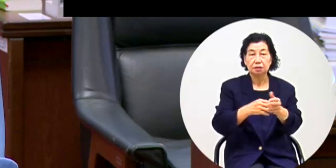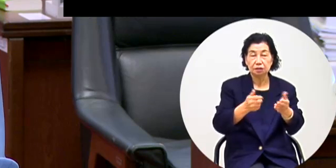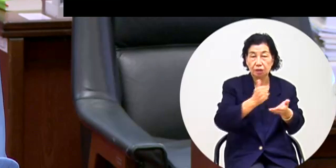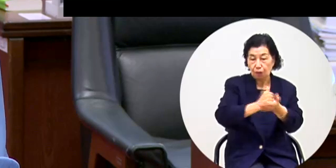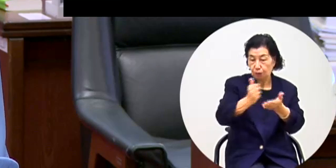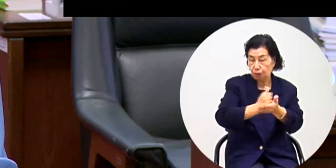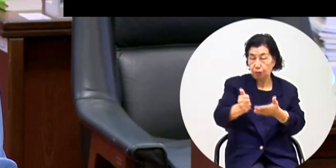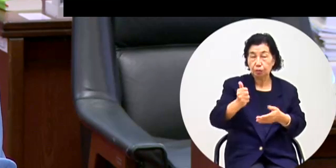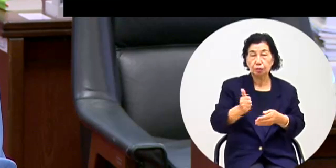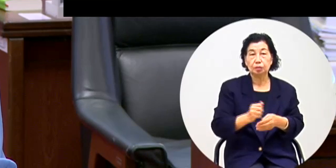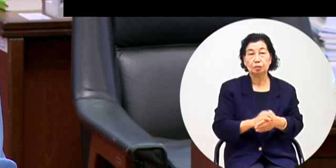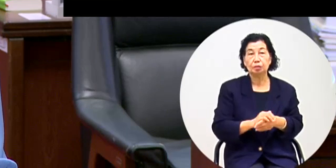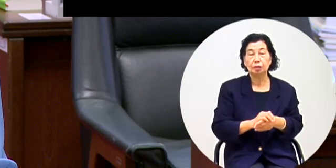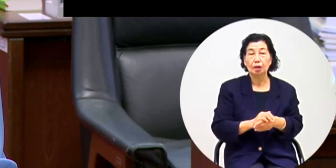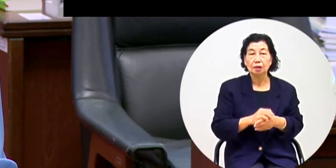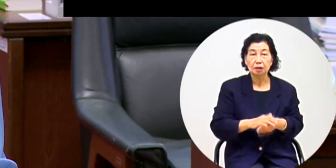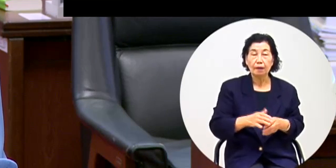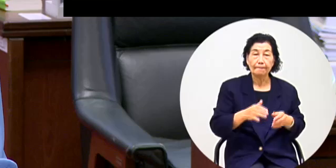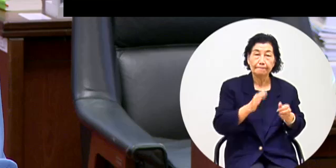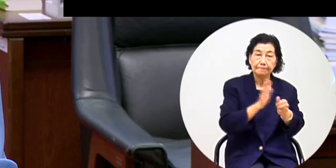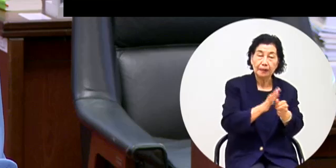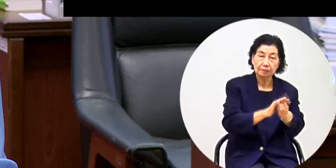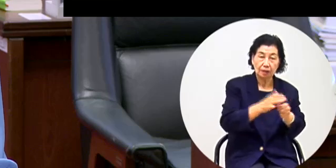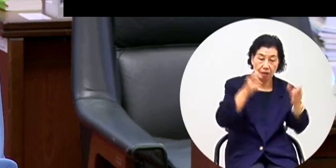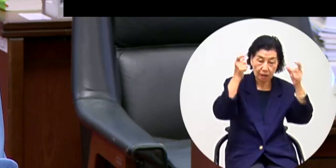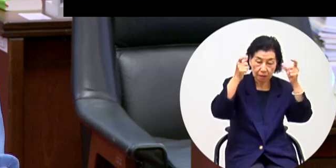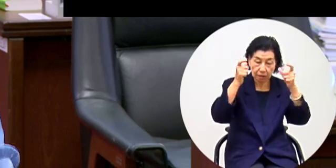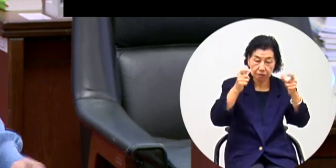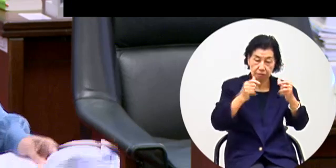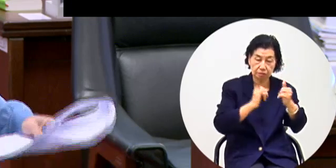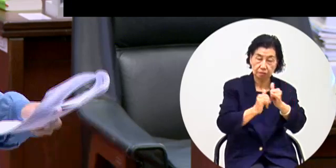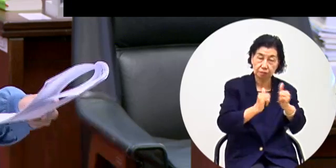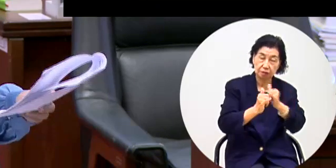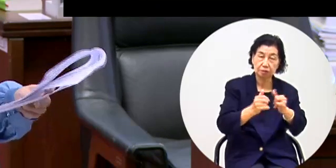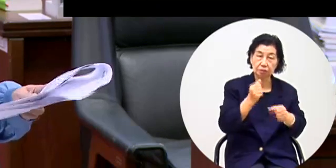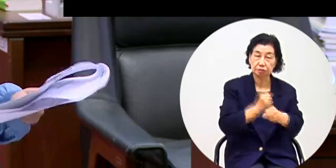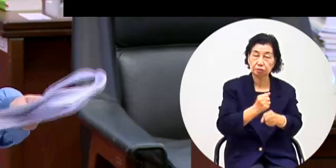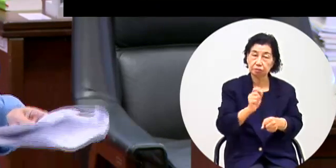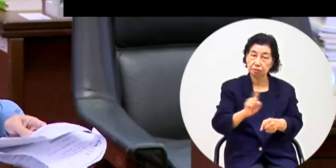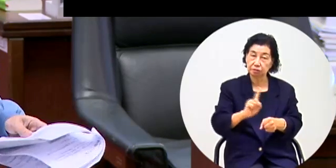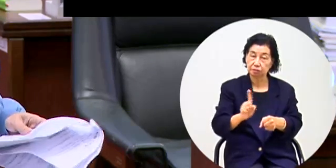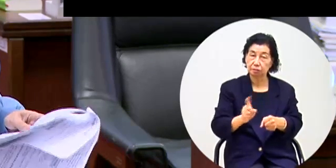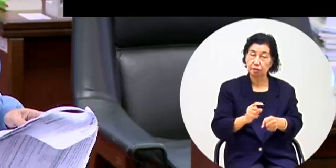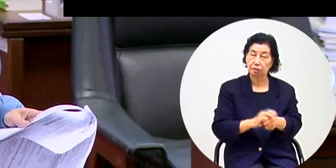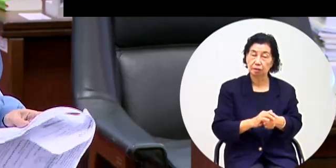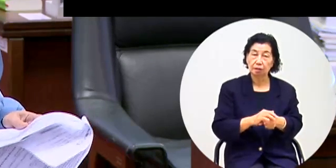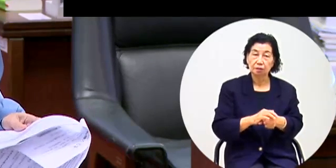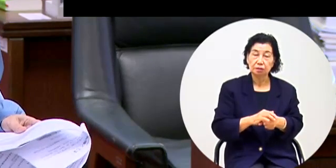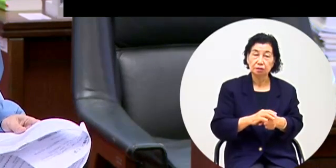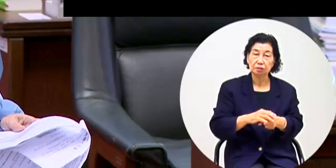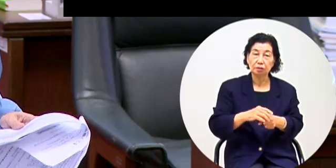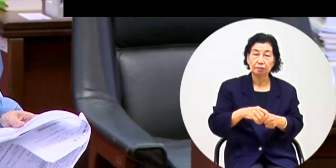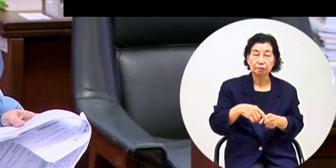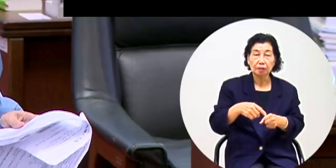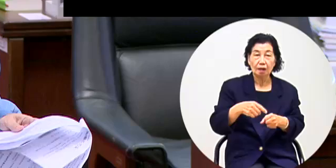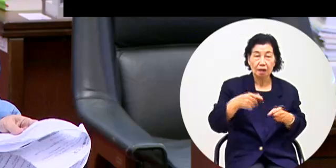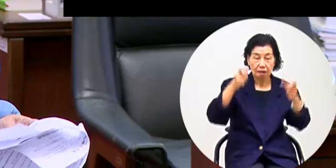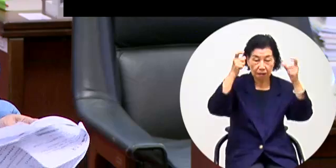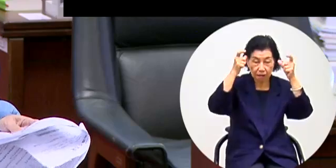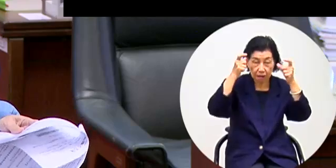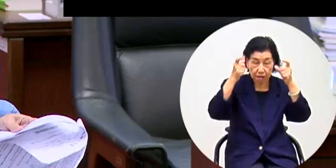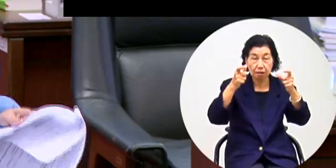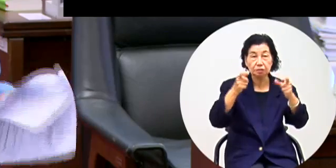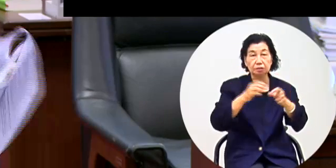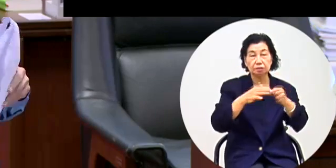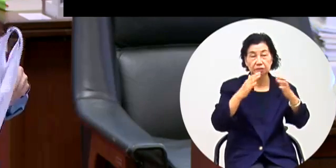么做？不要老是想说要来高雄市处理垃圾，我们的责任区范围什么金门、澎湖之类的，我们